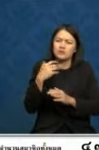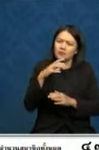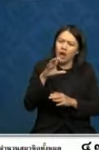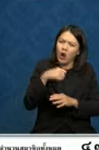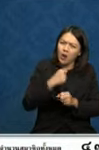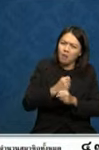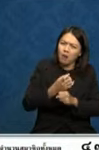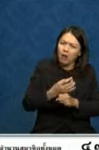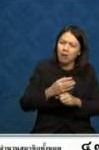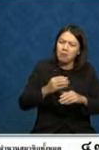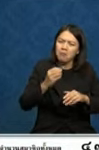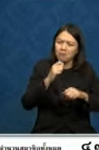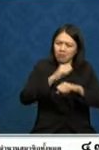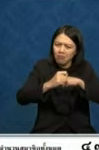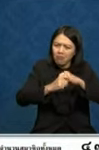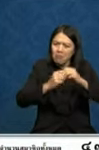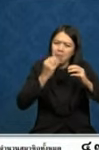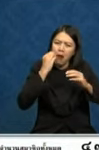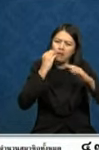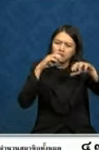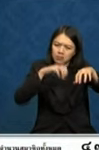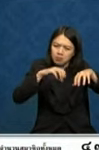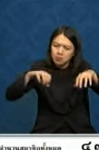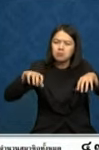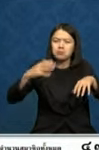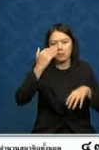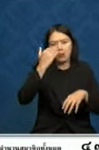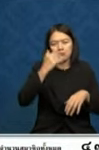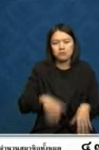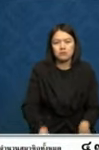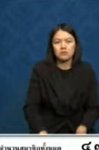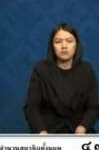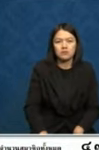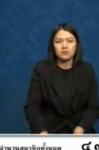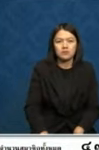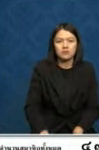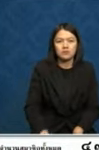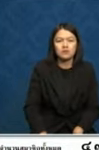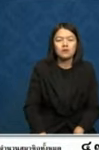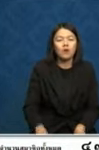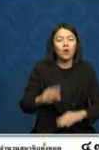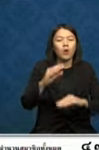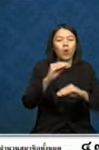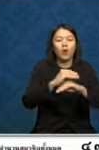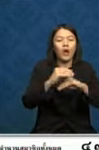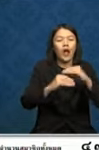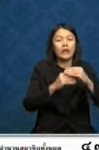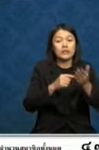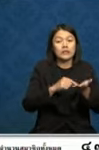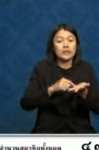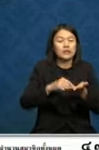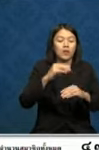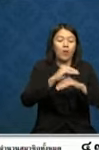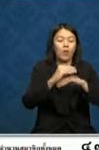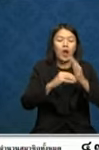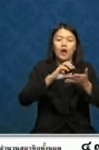ครับเพราะฉะนั้นผมก็เลยเสนอให้มีการตัดโครงการนะครับแต่โครง